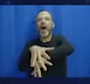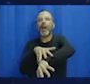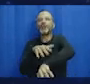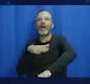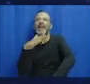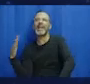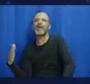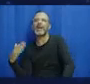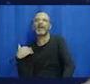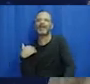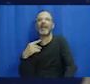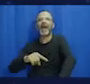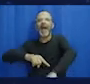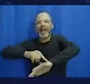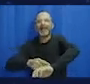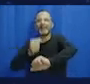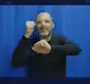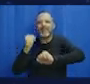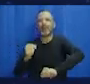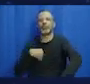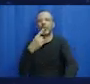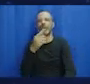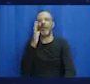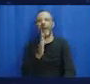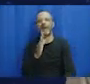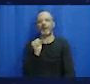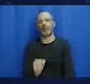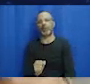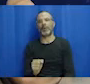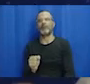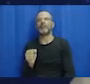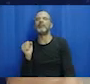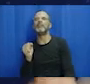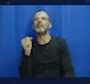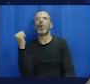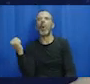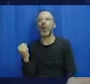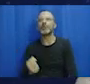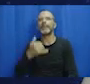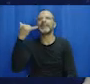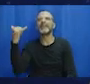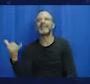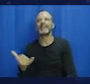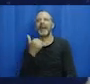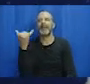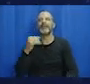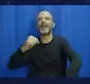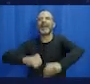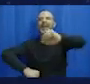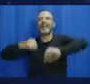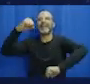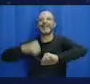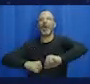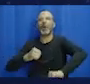اليمين، والهدف منها تأكيد ما هو مؤكد أصلا أنه يتم دائما يعني التعامل